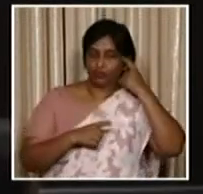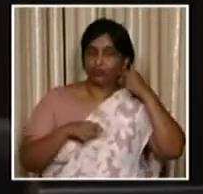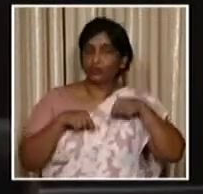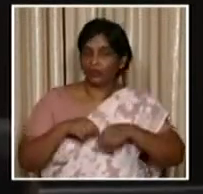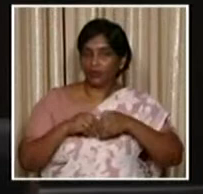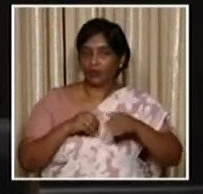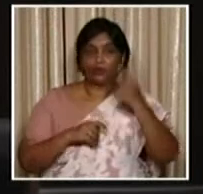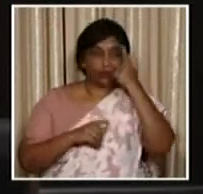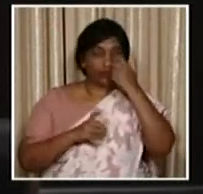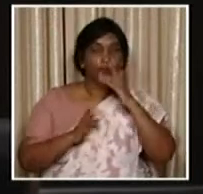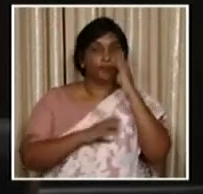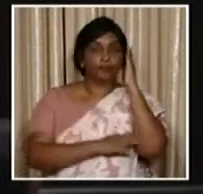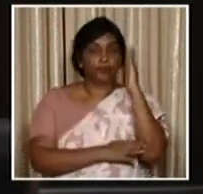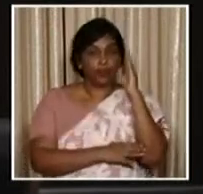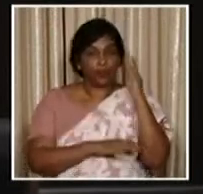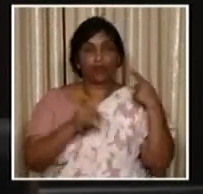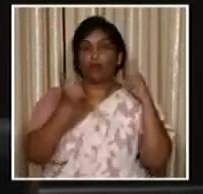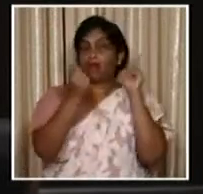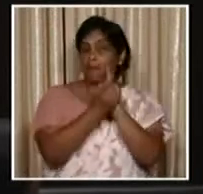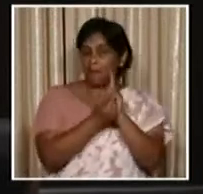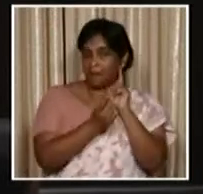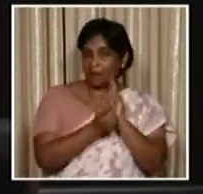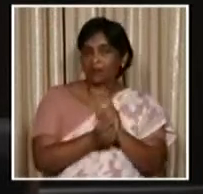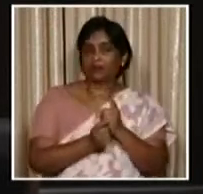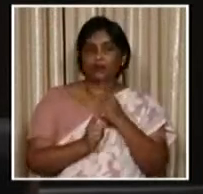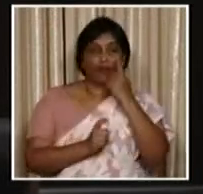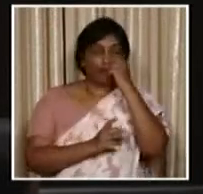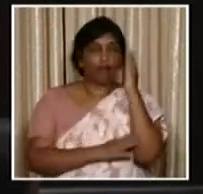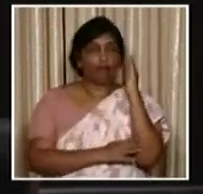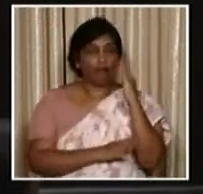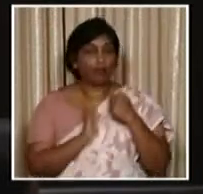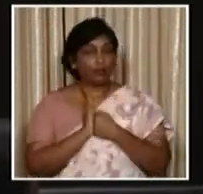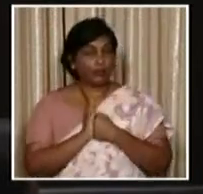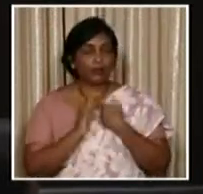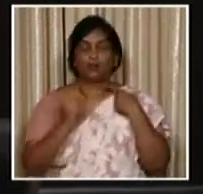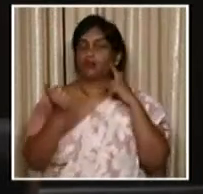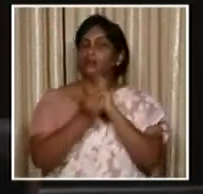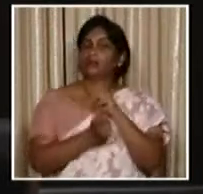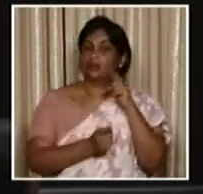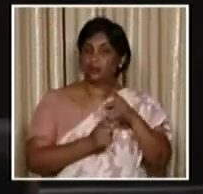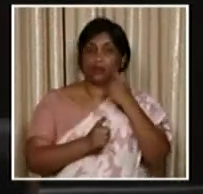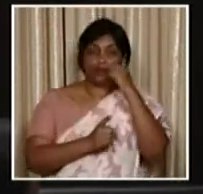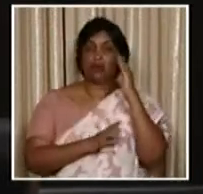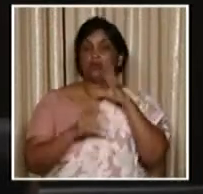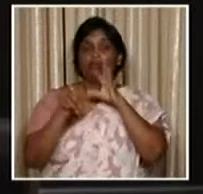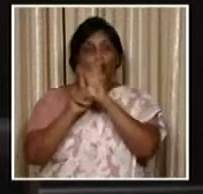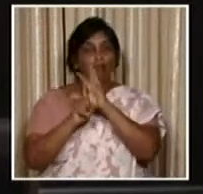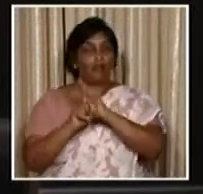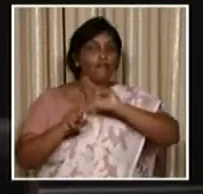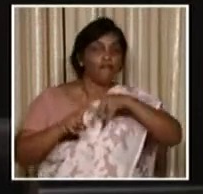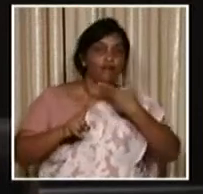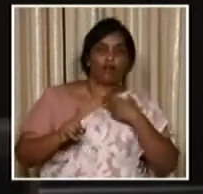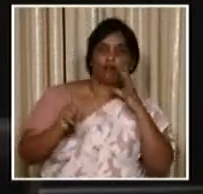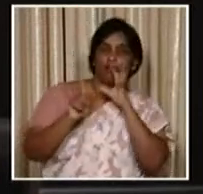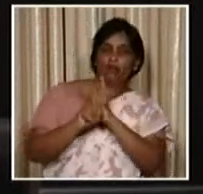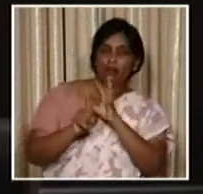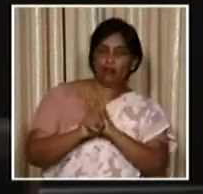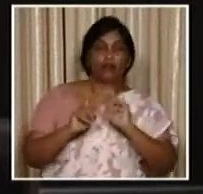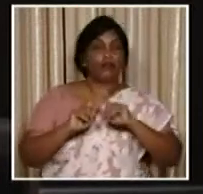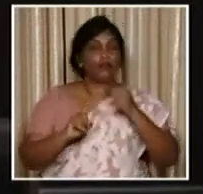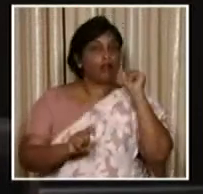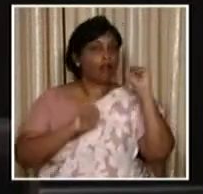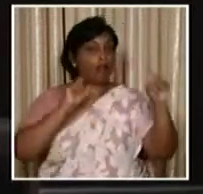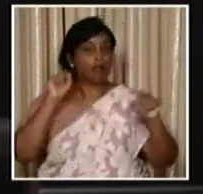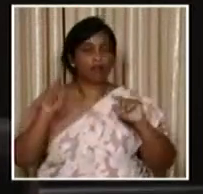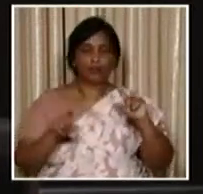වෙද්දි කතෝලික පූජකතුමන්ලා හම්බ වෙනවා අපේ අතිඋතුම් කාදිනළු උන්වහන්සේ හම්බ වෙනවා උන්වහන්සේට ගිහිල්ලා වෙනත් ප්‍රවෘත්තියක් දෙනවා වෙනත්